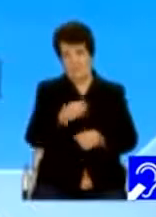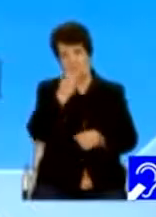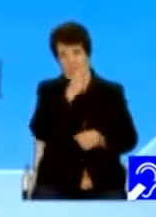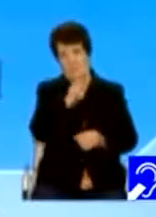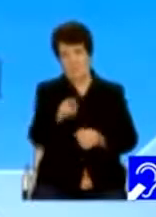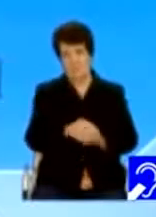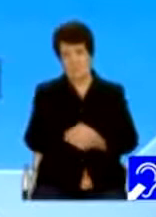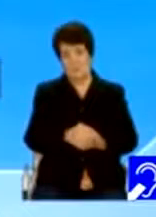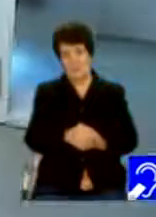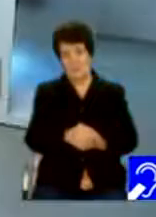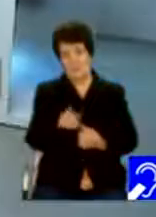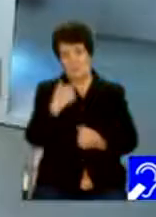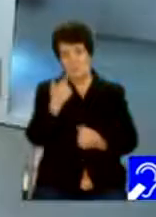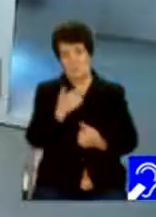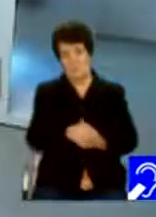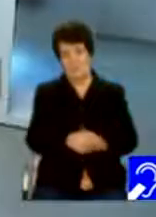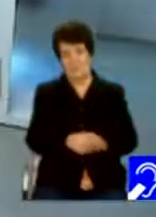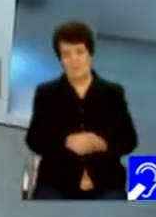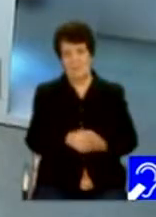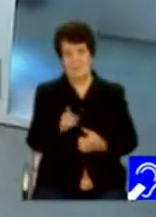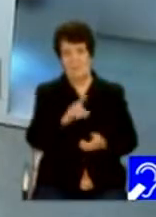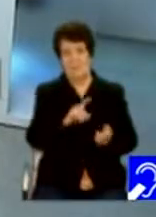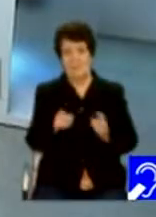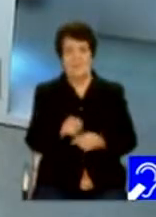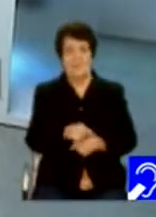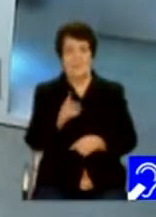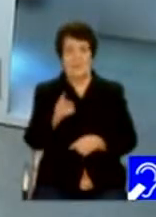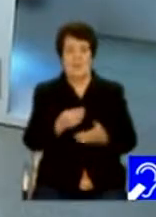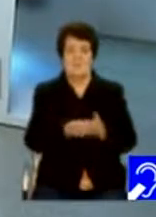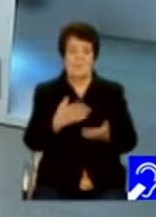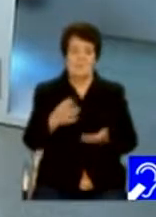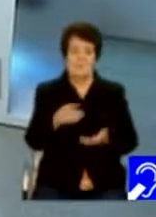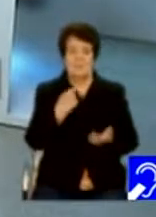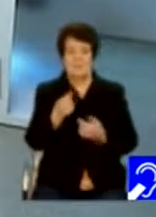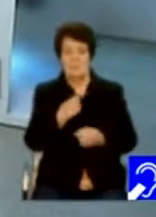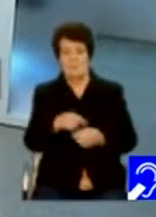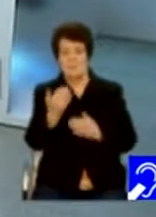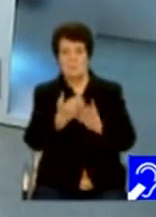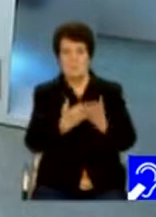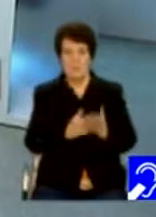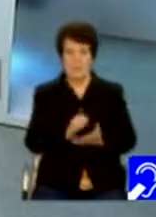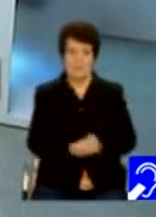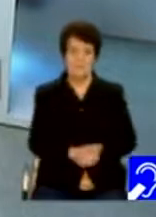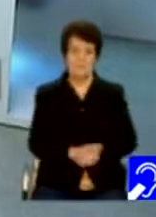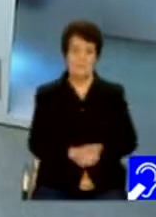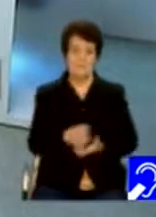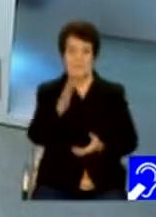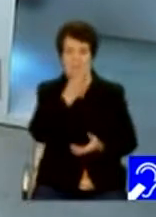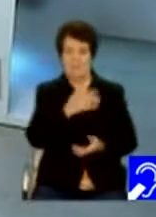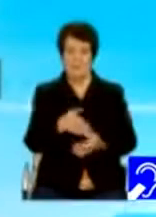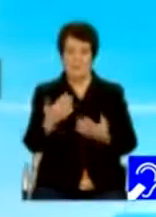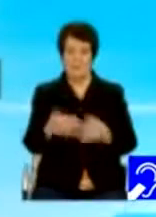uită la adjunct cum vorbește. Aș vrea să vă dau o replică și permiteți să... Numai că nu vreau să-mi pierd timpul, vreau să vorbim deja de program. Deja ți-ai pierdut timpul.